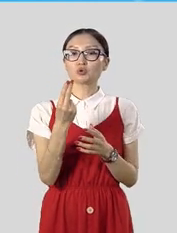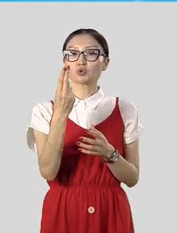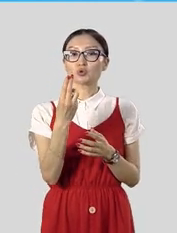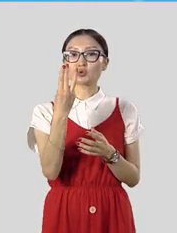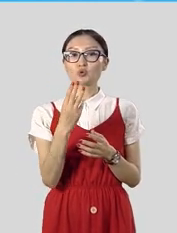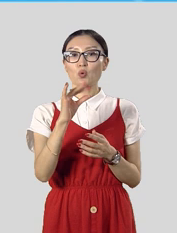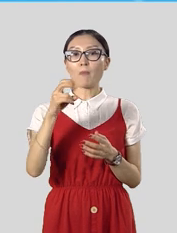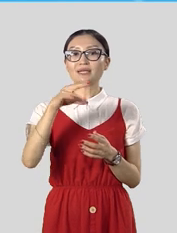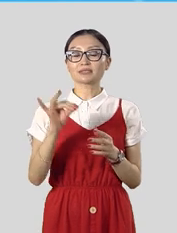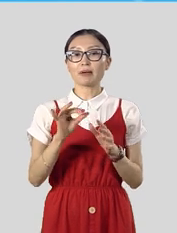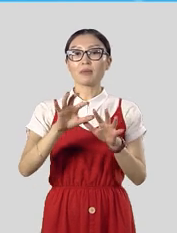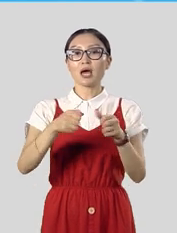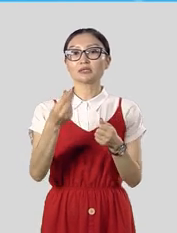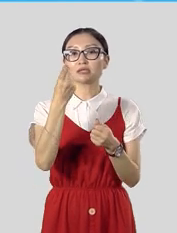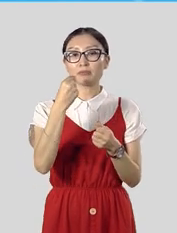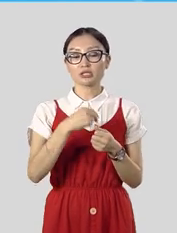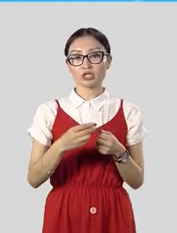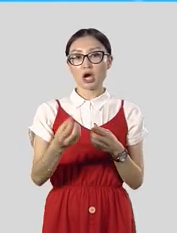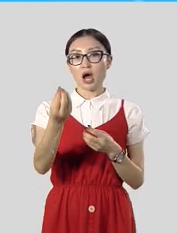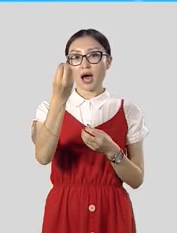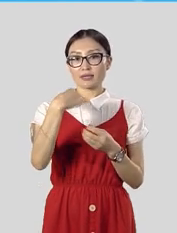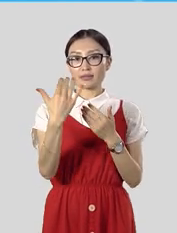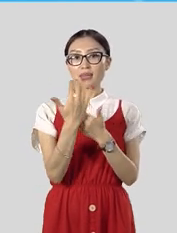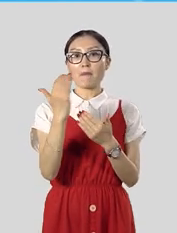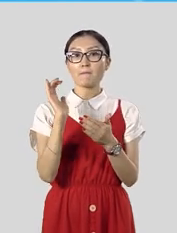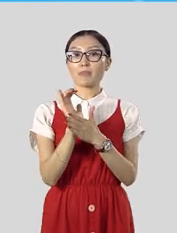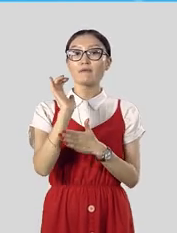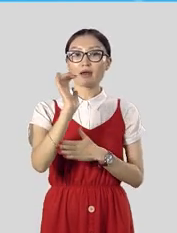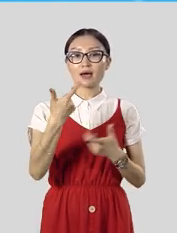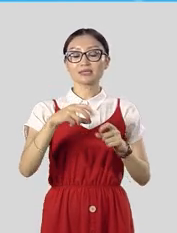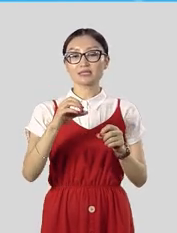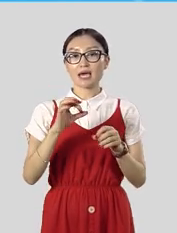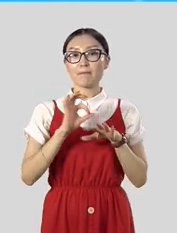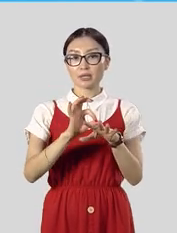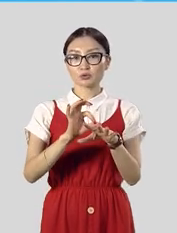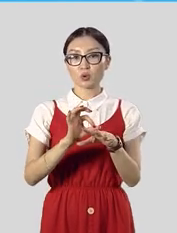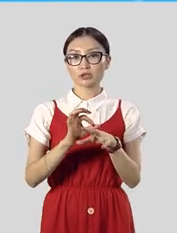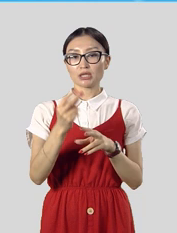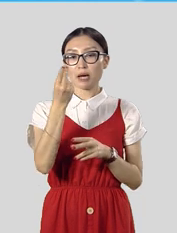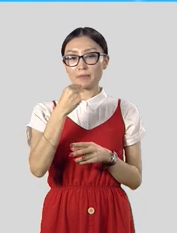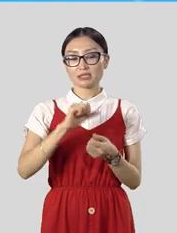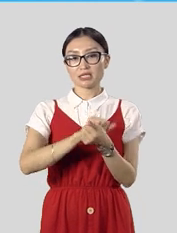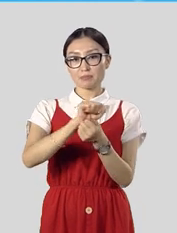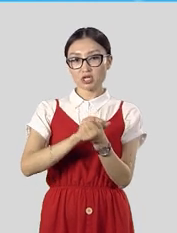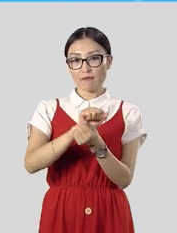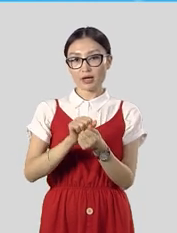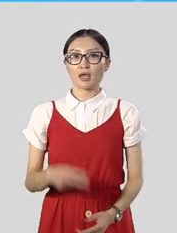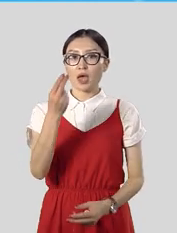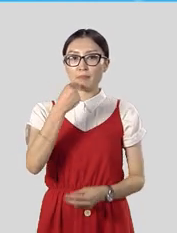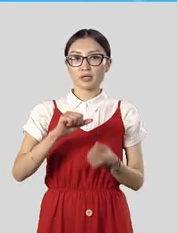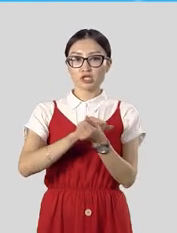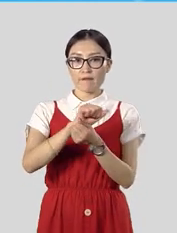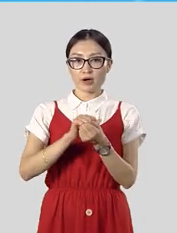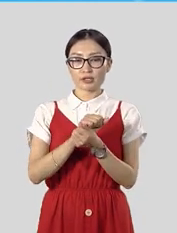добыча направляется в кишечную полость, где происходит процесс пищеварения.